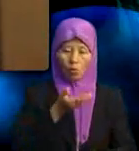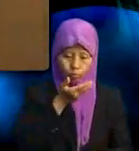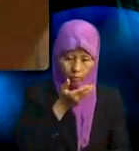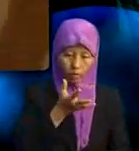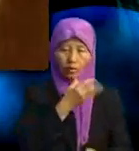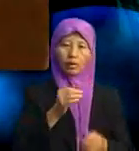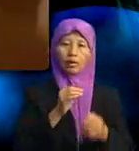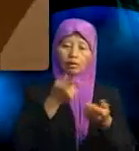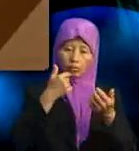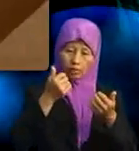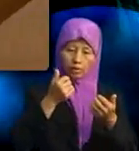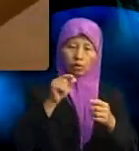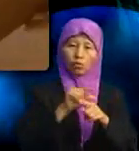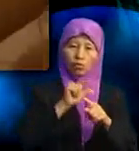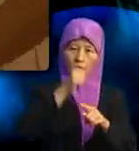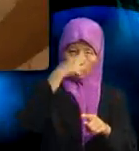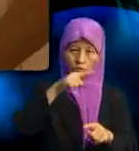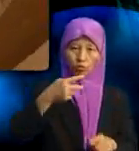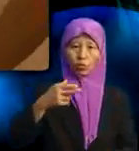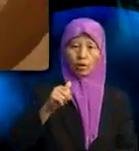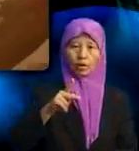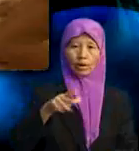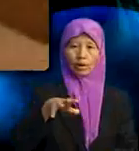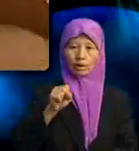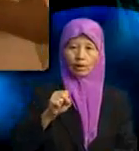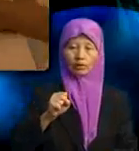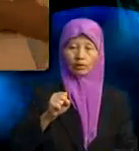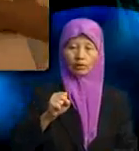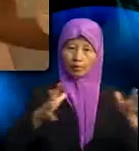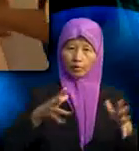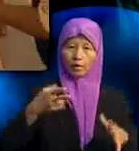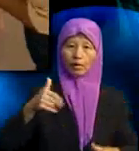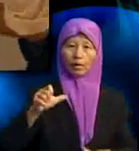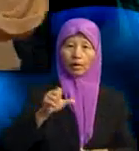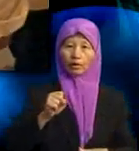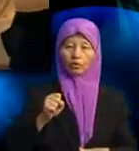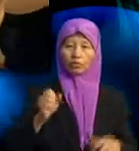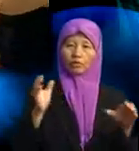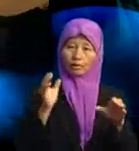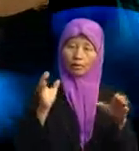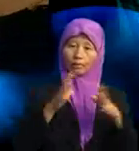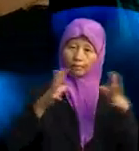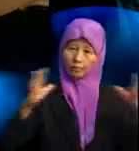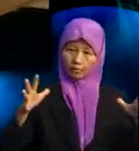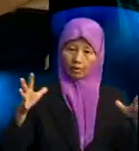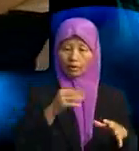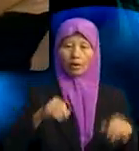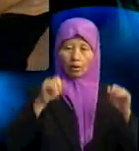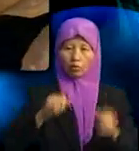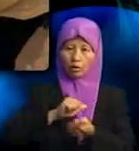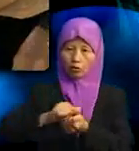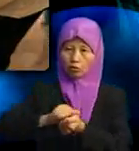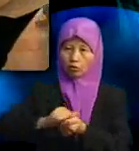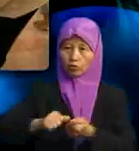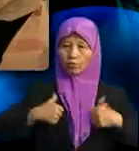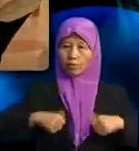berwuduk, bersuci daripada hadas kecil dan hadas besar, membasuh pakaian dan sebagainya.